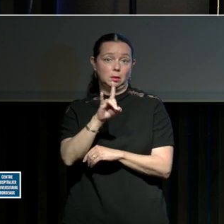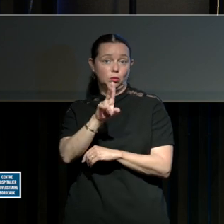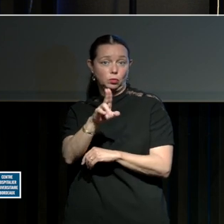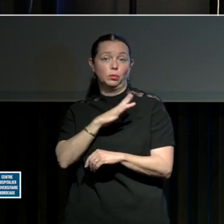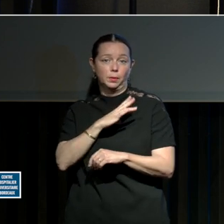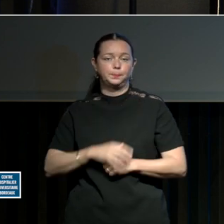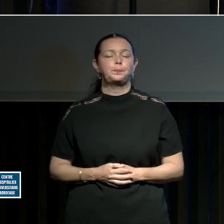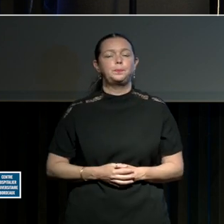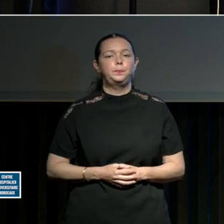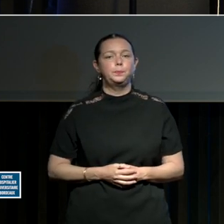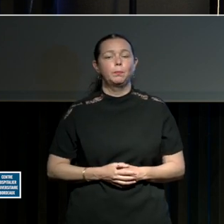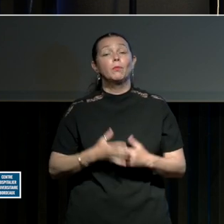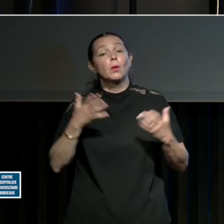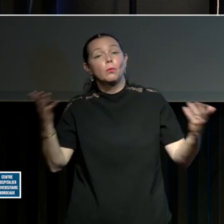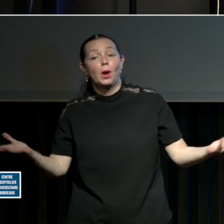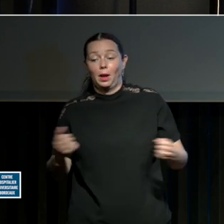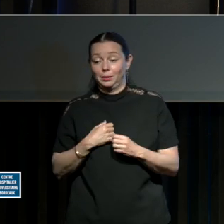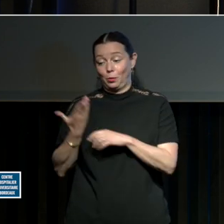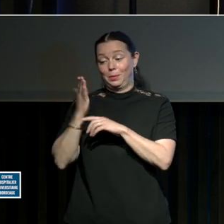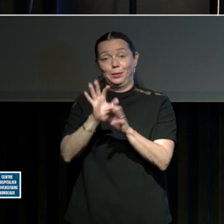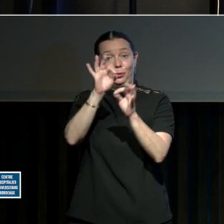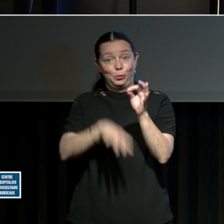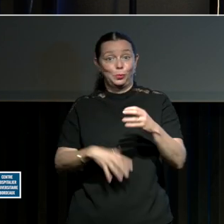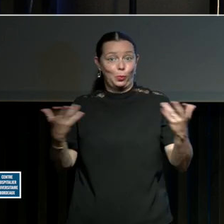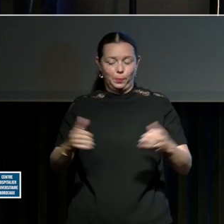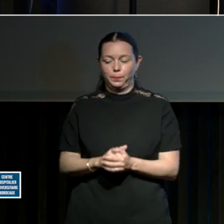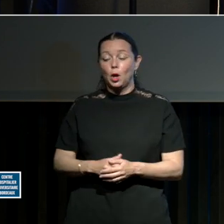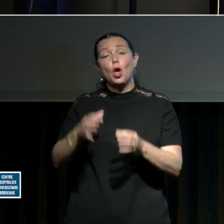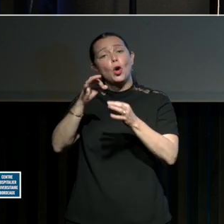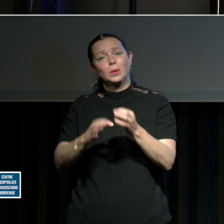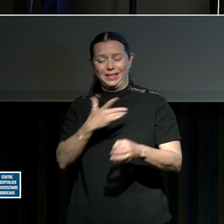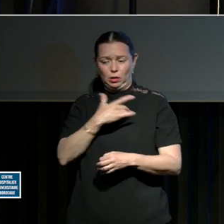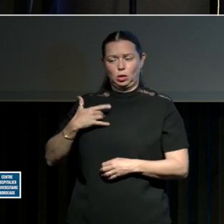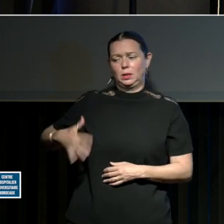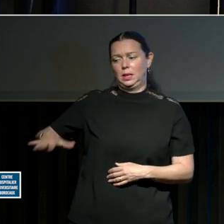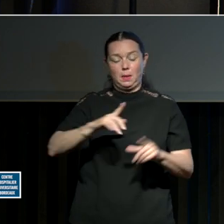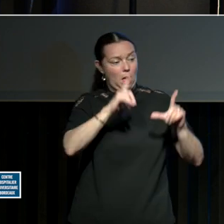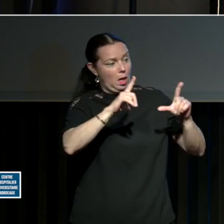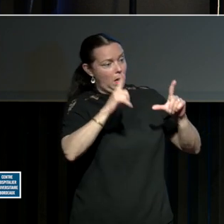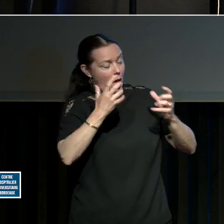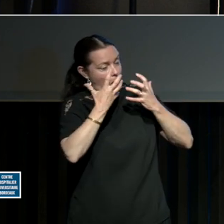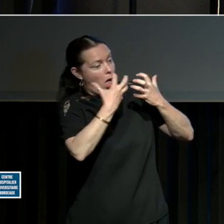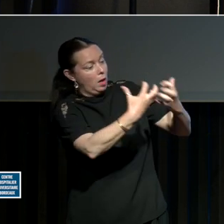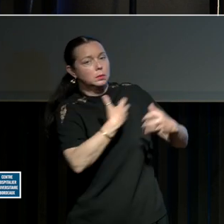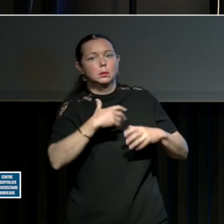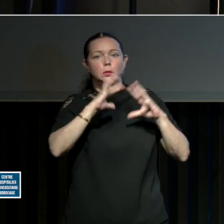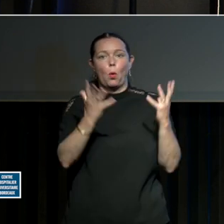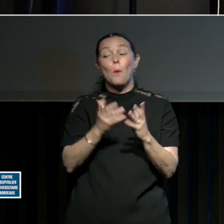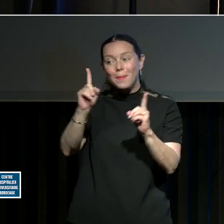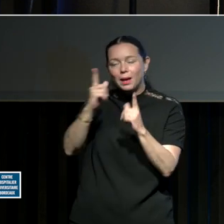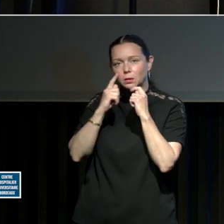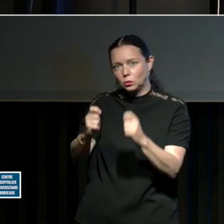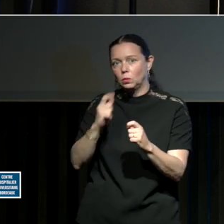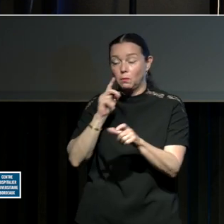Voilà, pour conclure cette présentation, on a vu que les conséquences pour la santé d'une surexposition aux écrans sont à considérer dans une approche globale